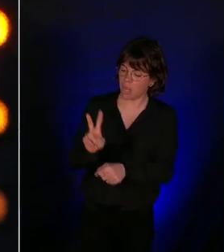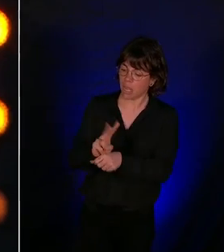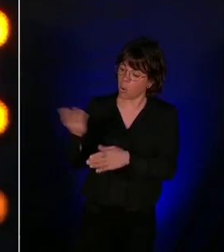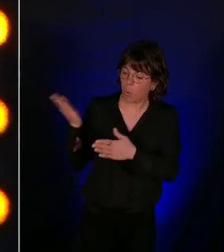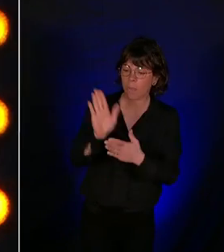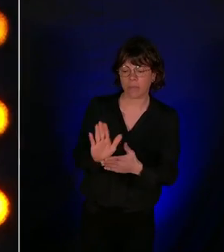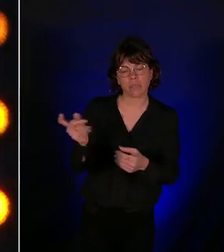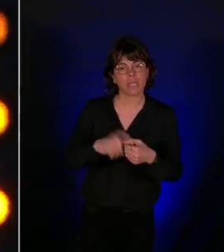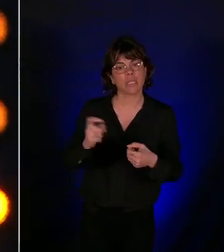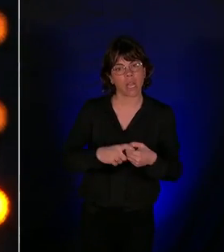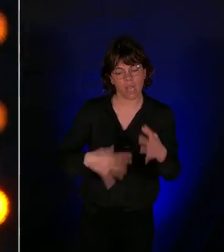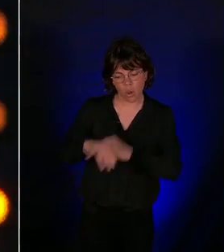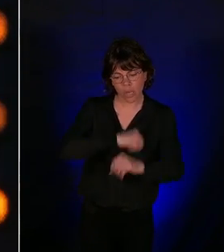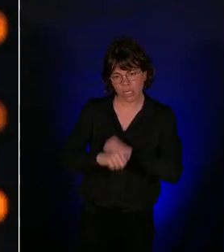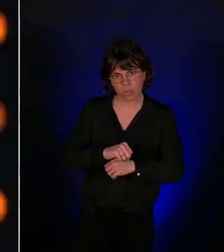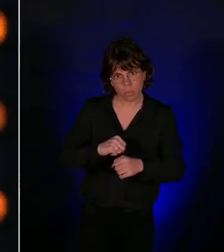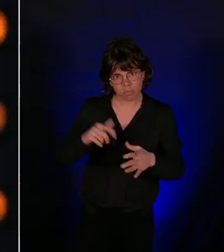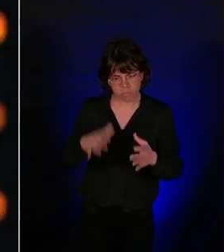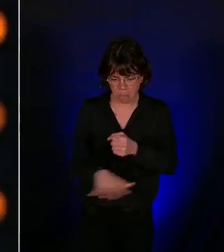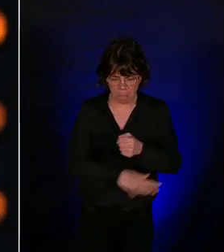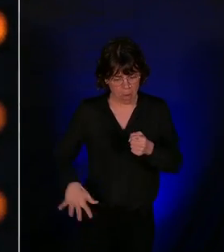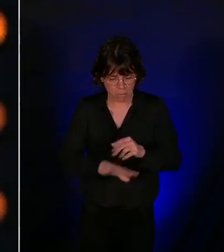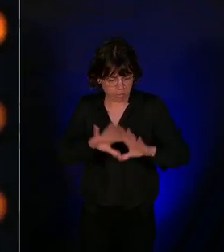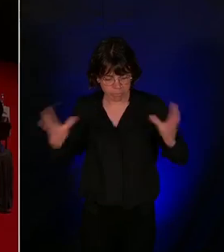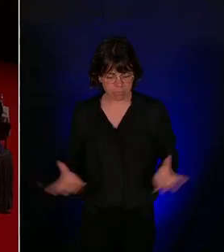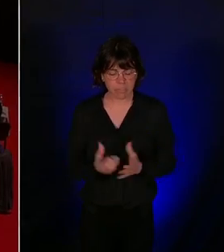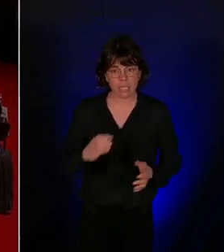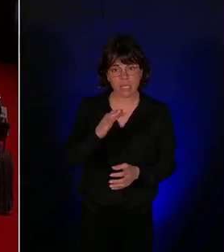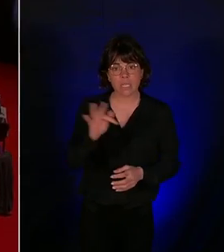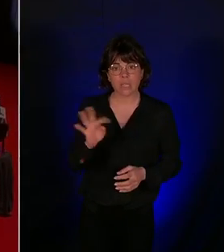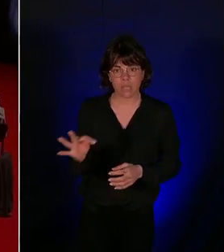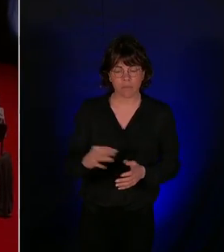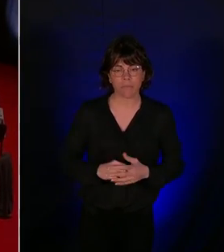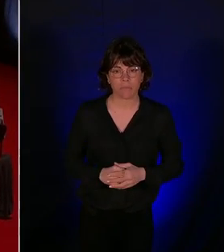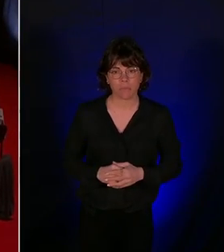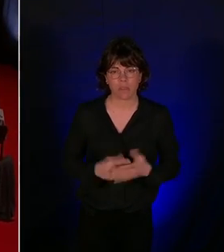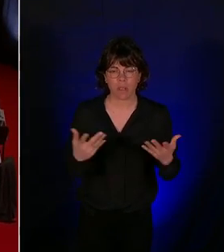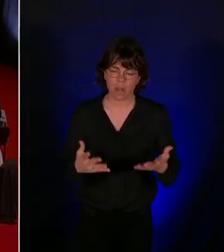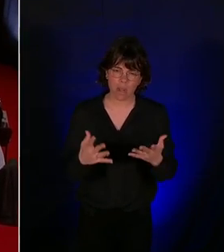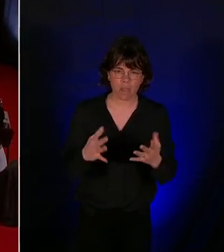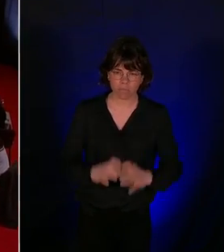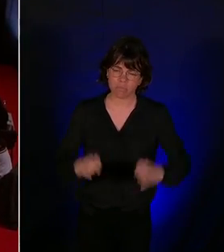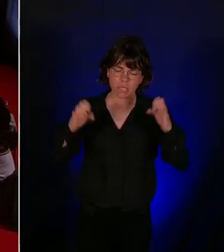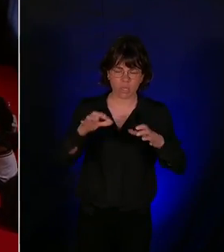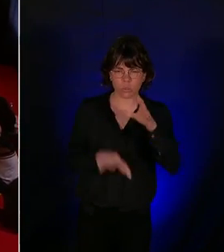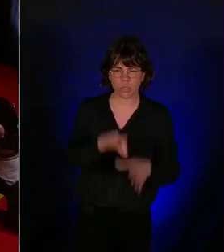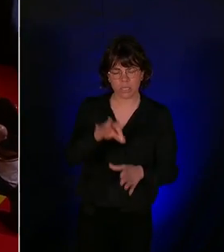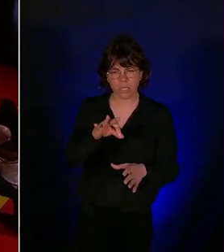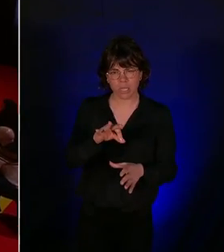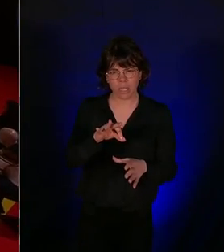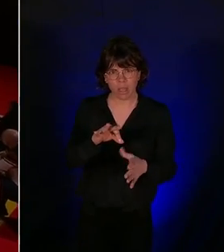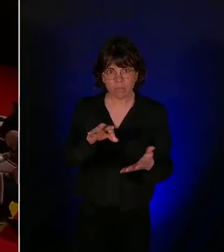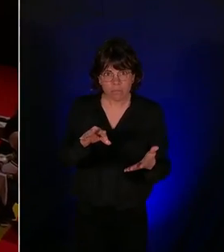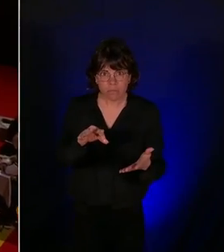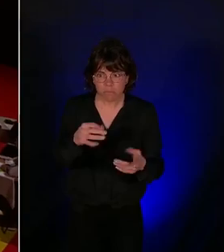syndicats organisation de base de toute la CGT le Congrès élit une commission exécutive qui partage avec avec le Comité